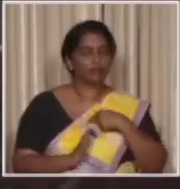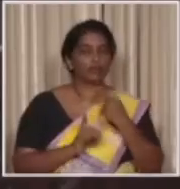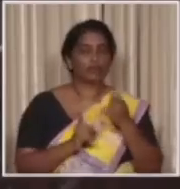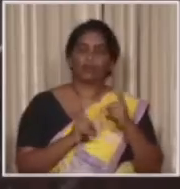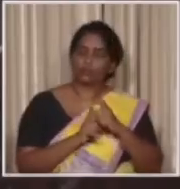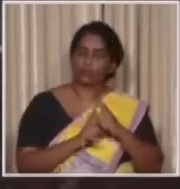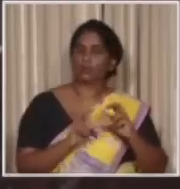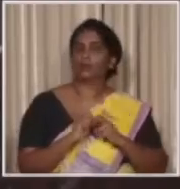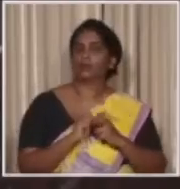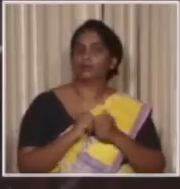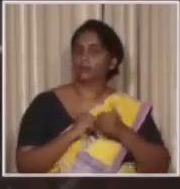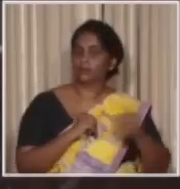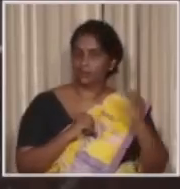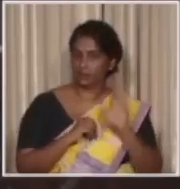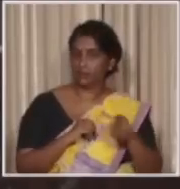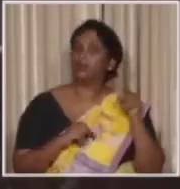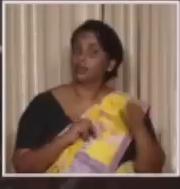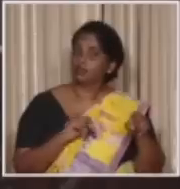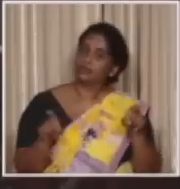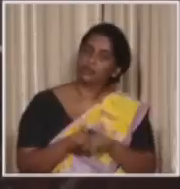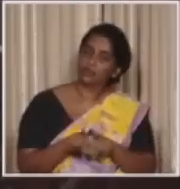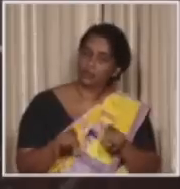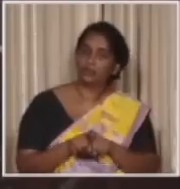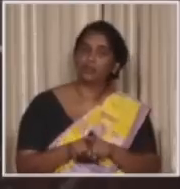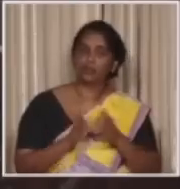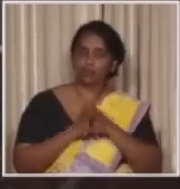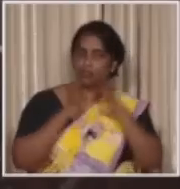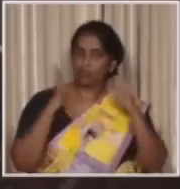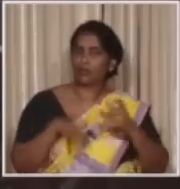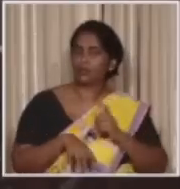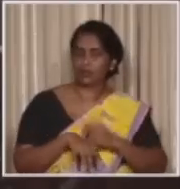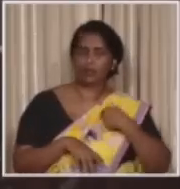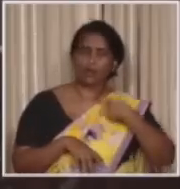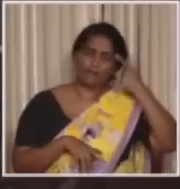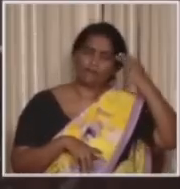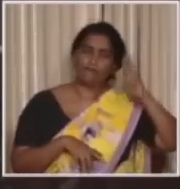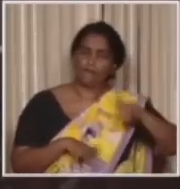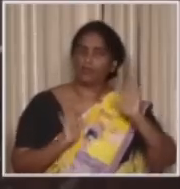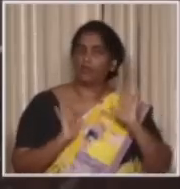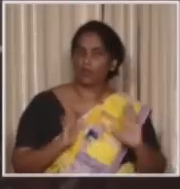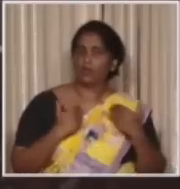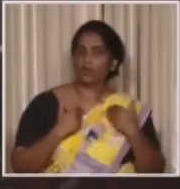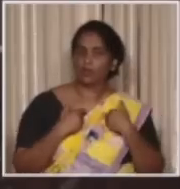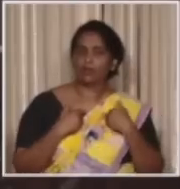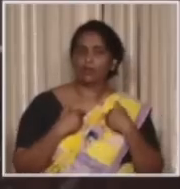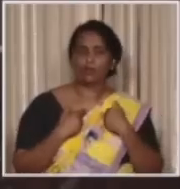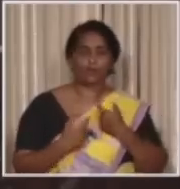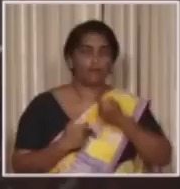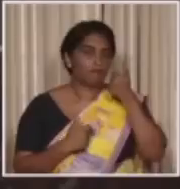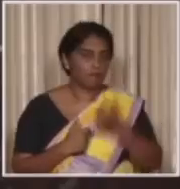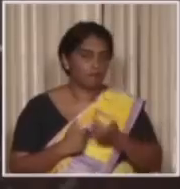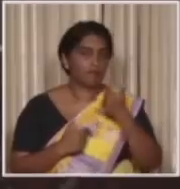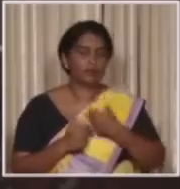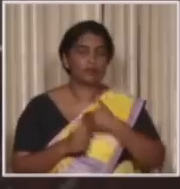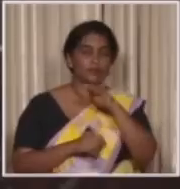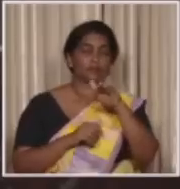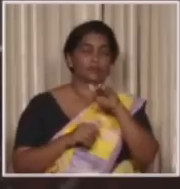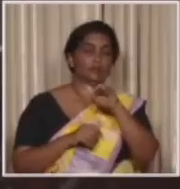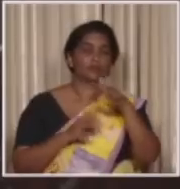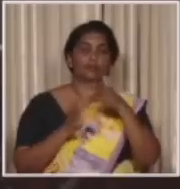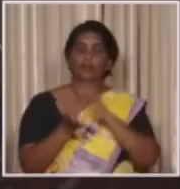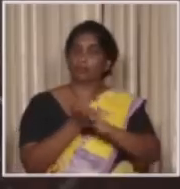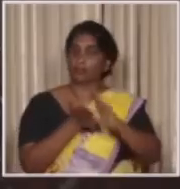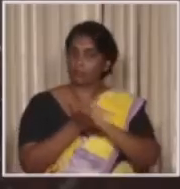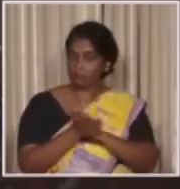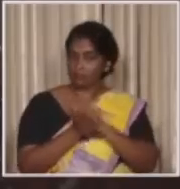උගුලෙම ආයි මේ රට වැටෙනවා. ඒ වගේම බොහෝ වෙලාවට අපි විශ්වාස කරන්න ඕන මේ අත්‍යවශ්‍ය සමාද